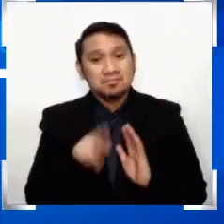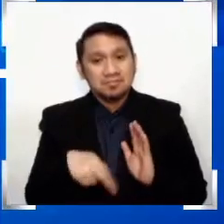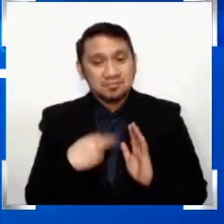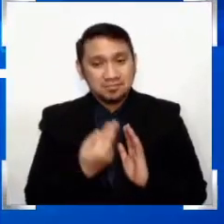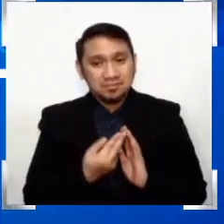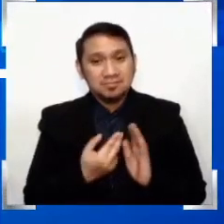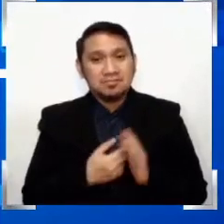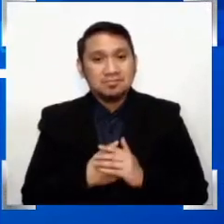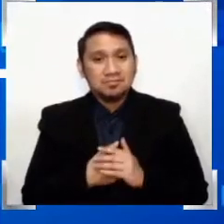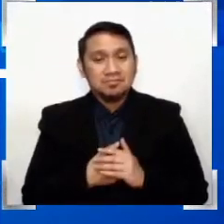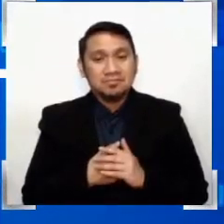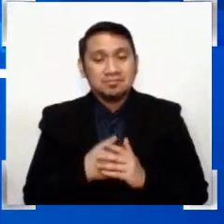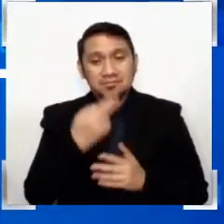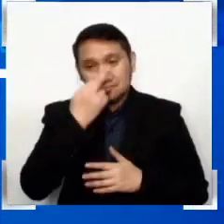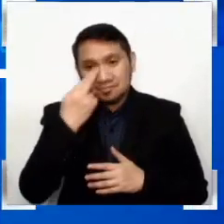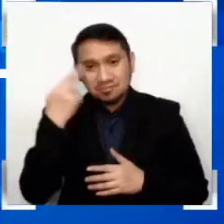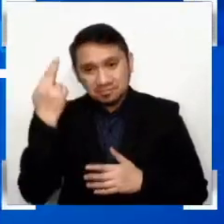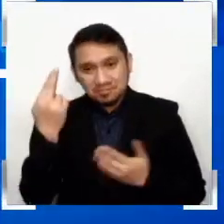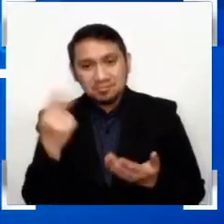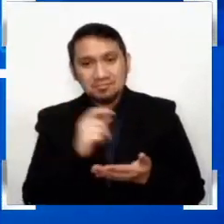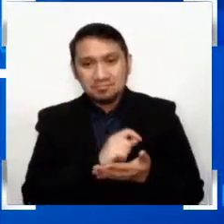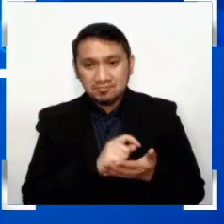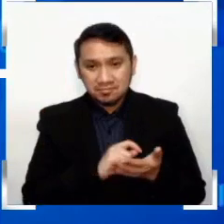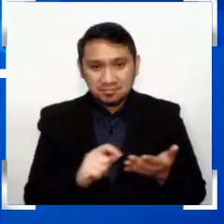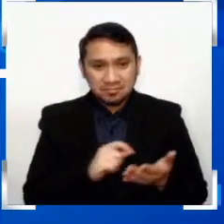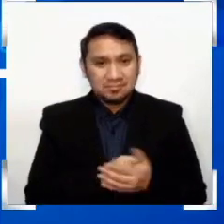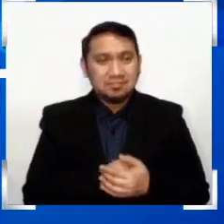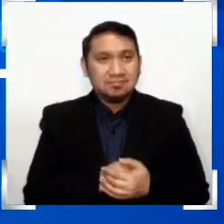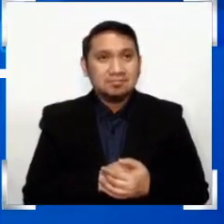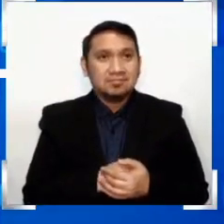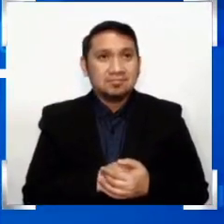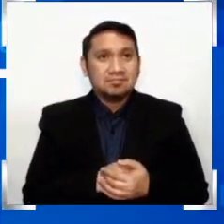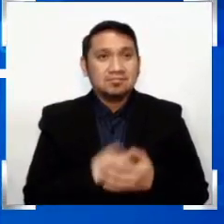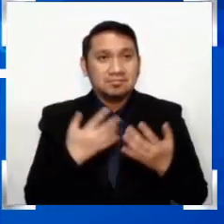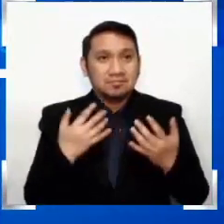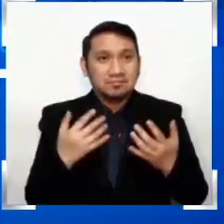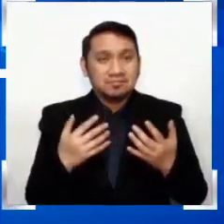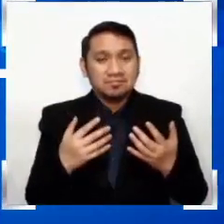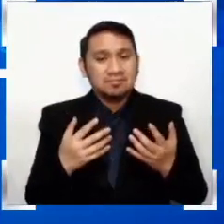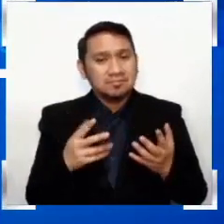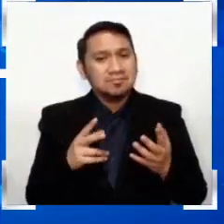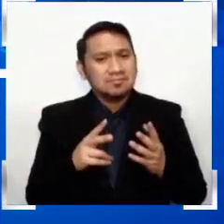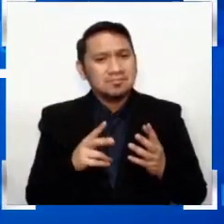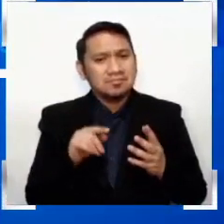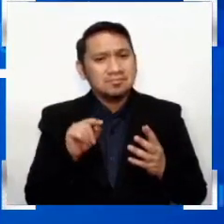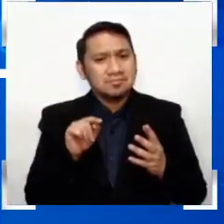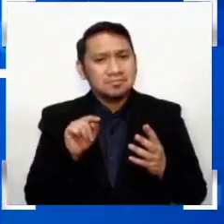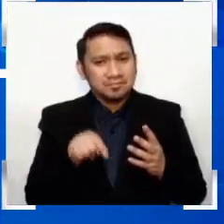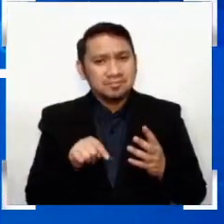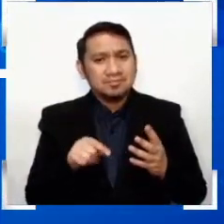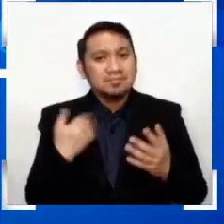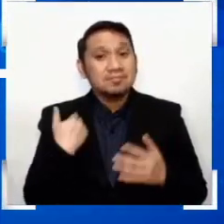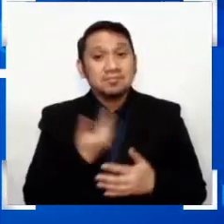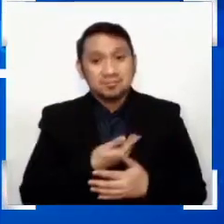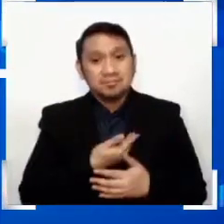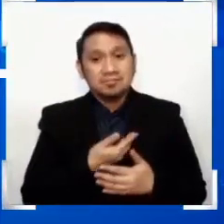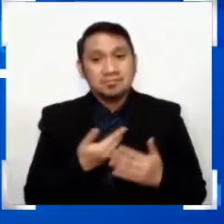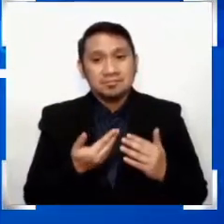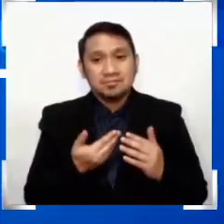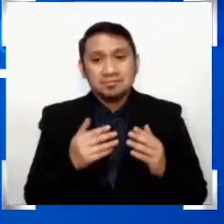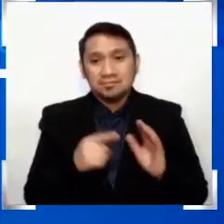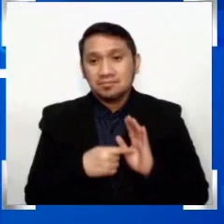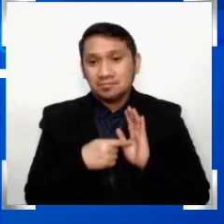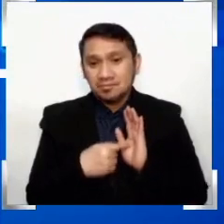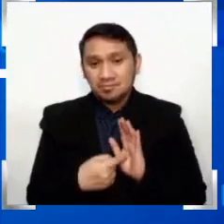nilikha, isa sa mga pinakasikat niya at controversial. Napapanahon na itong palabas na ito ay natapat pa sa